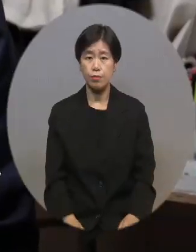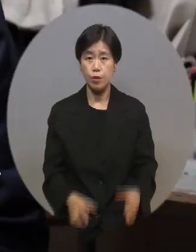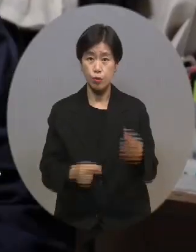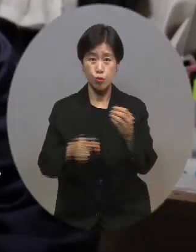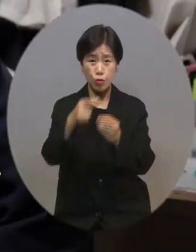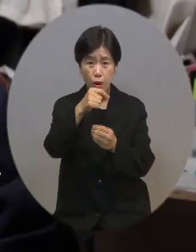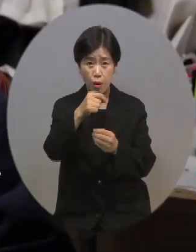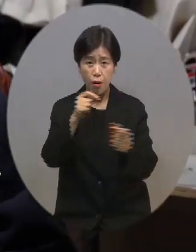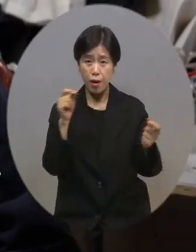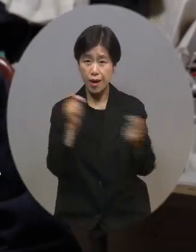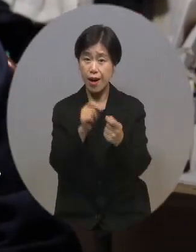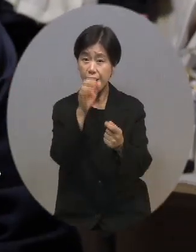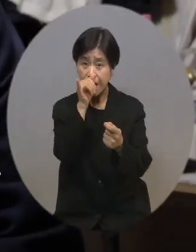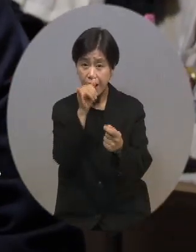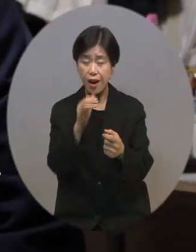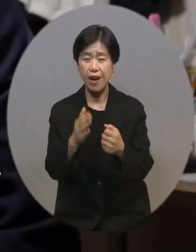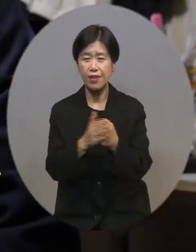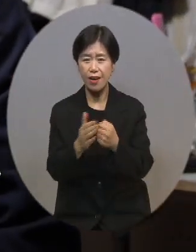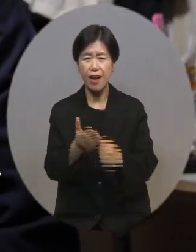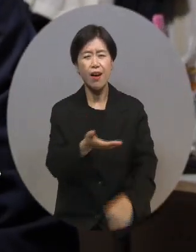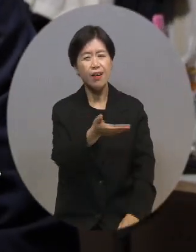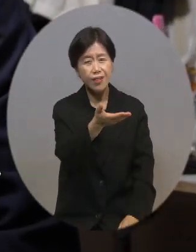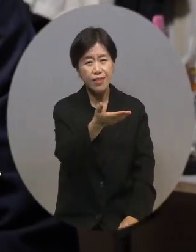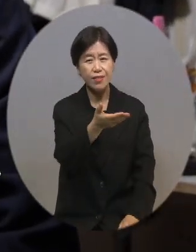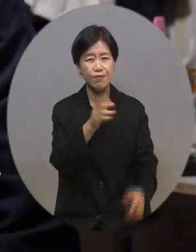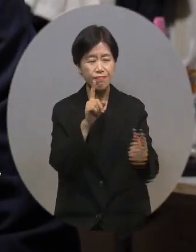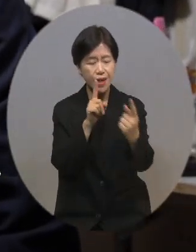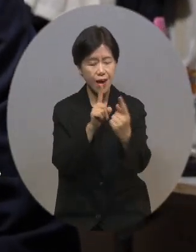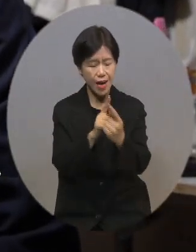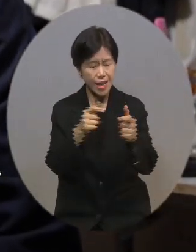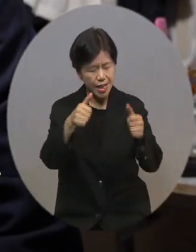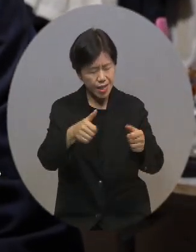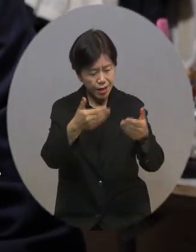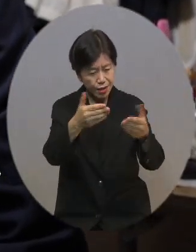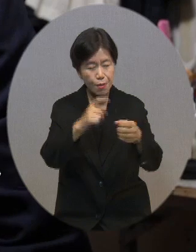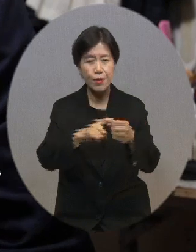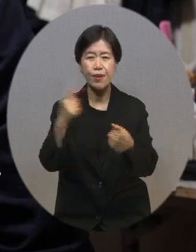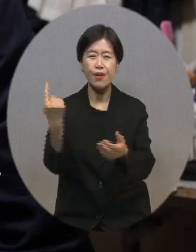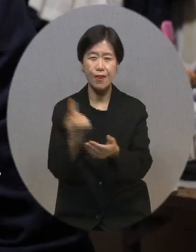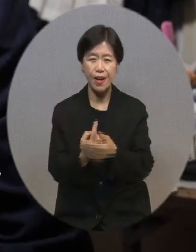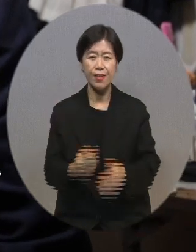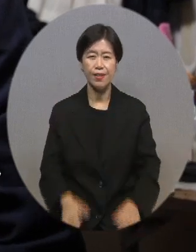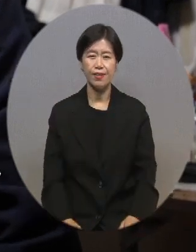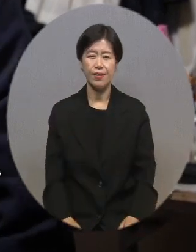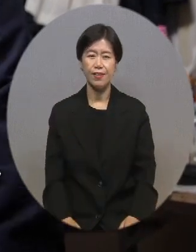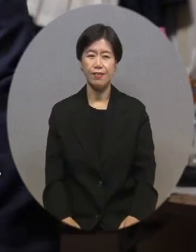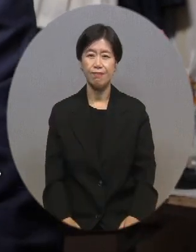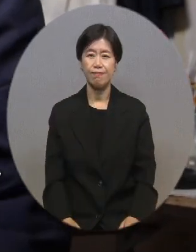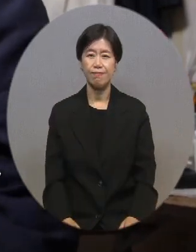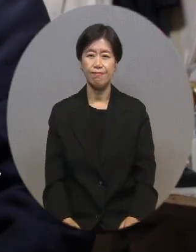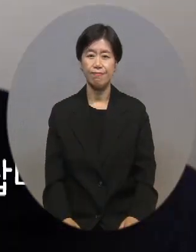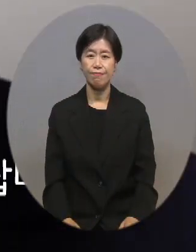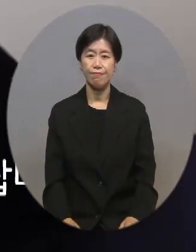추석도 다가오고 해가지고 제가 저 어르신 뵙고 좀 인사드리려고 우리가 왔습니다. 예.